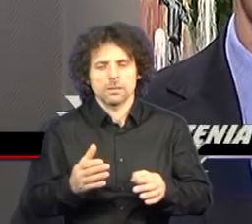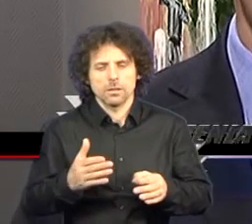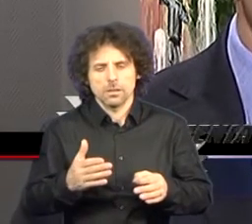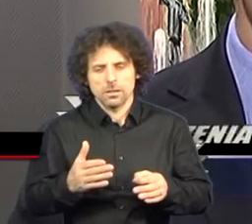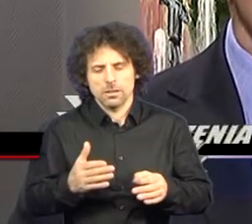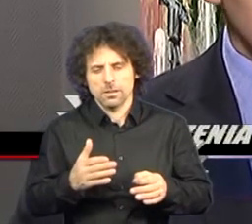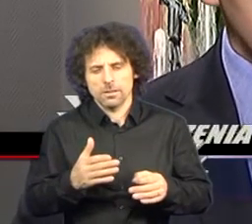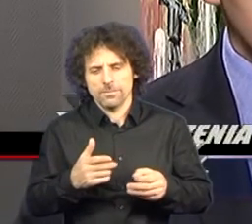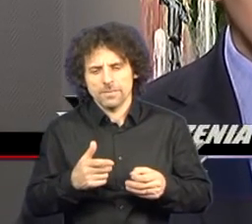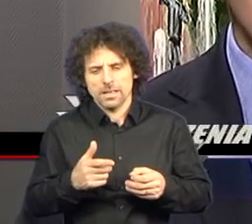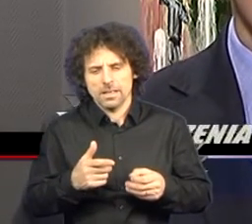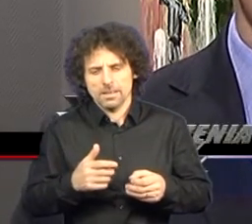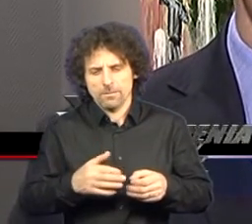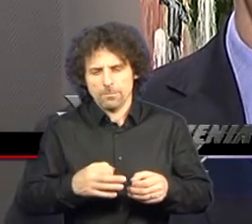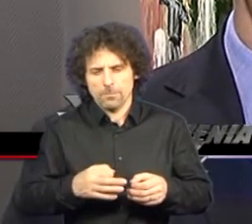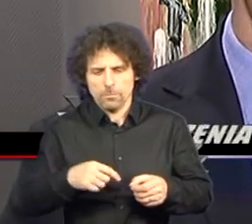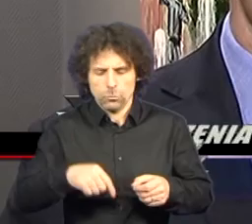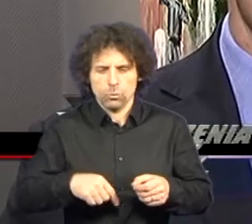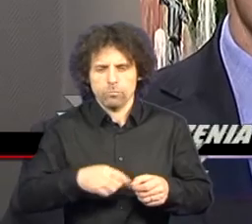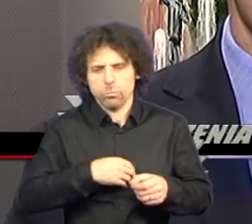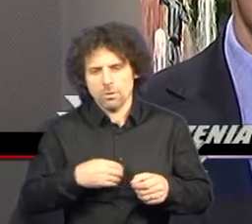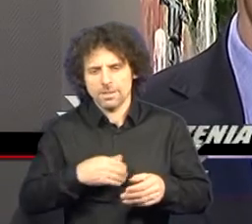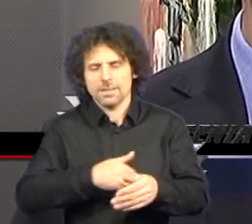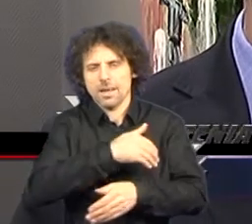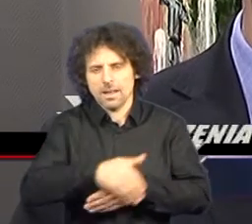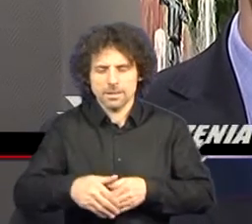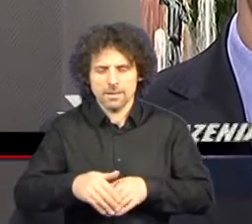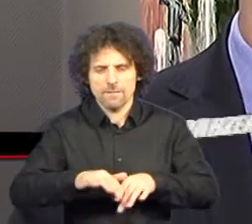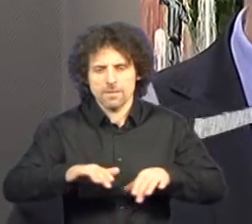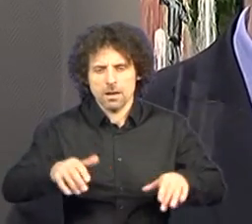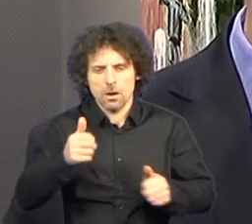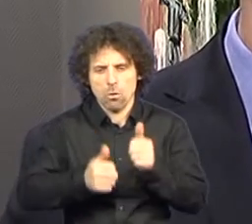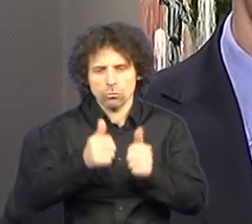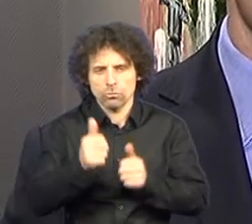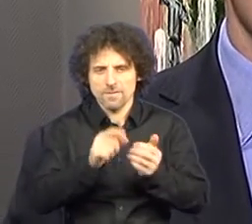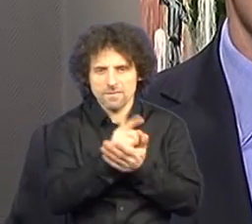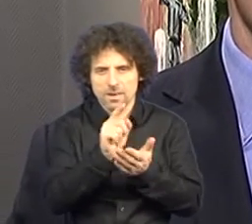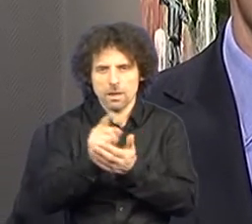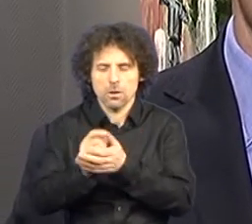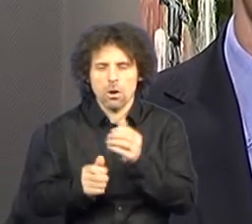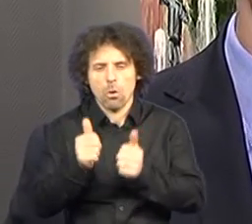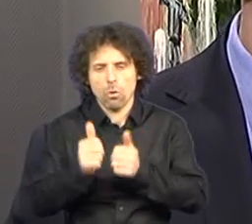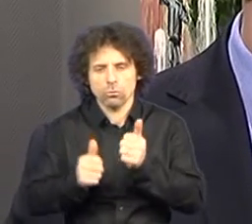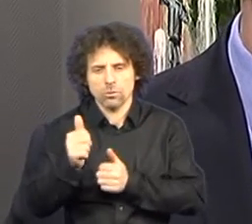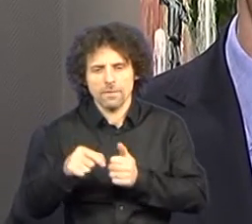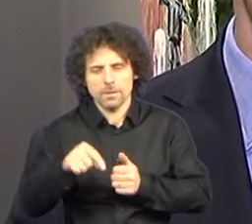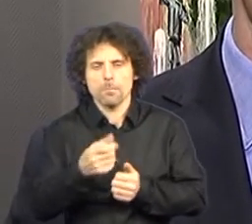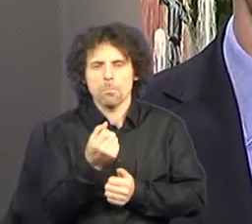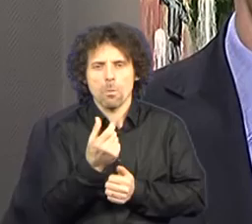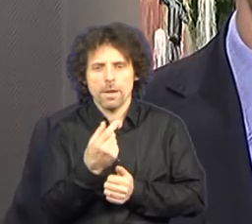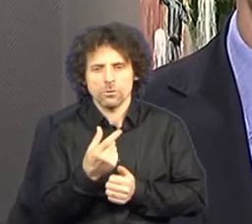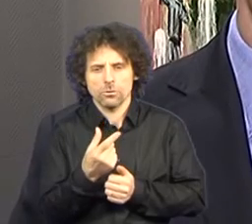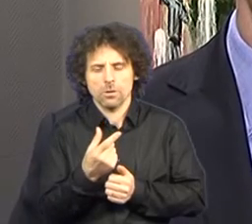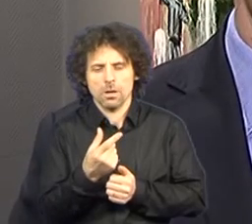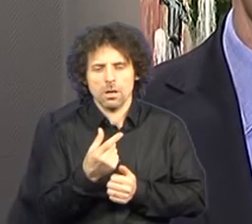i w kraju i za granicą. Nasi uczniowie biorą udział w wielu konkursach, wygrywają je, to są konkursy sukcesami. W tym momencie właśnie